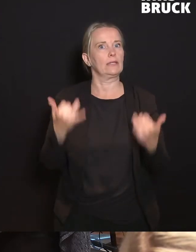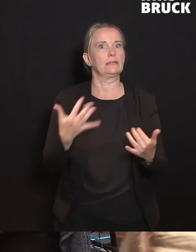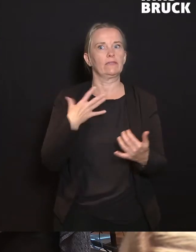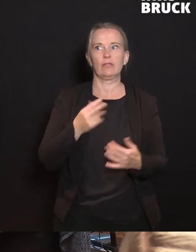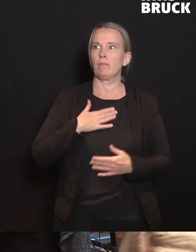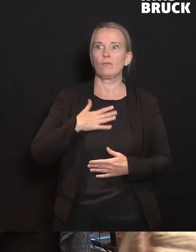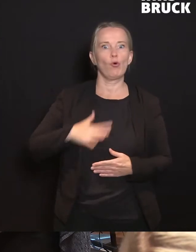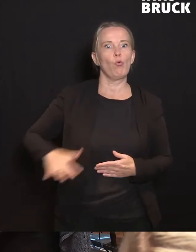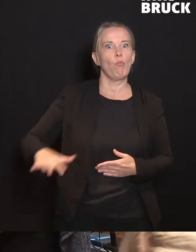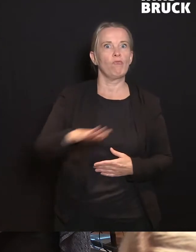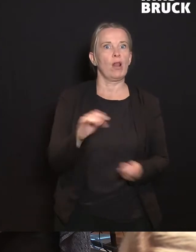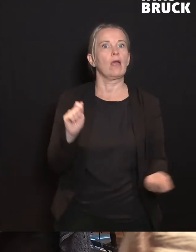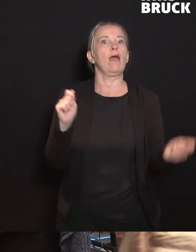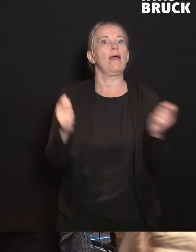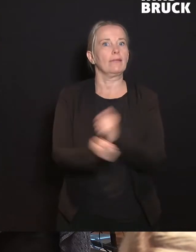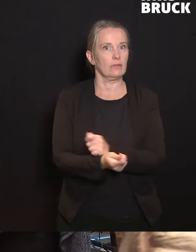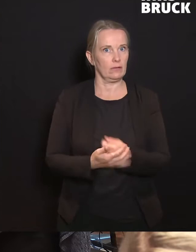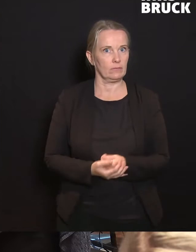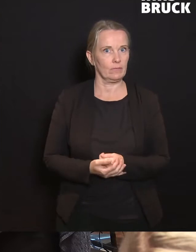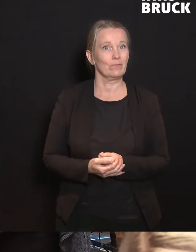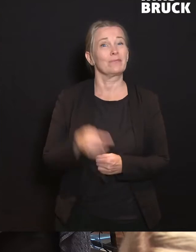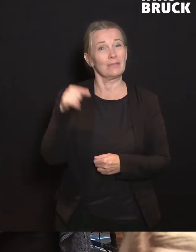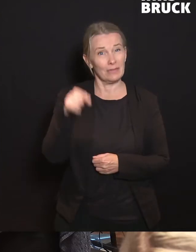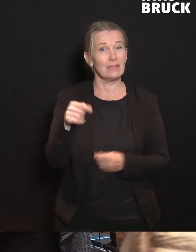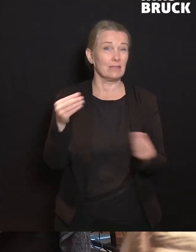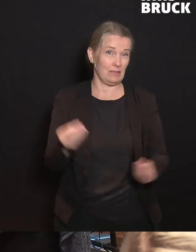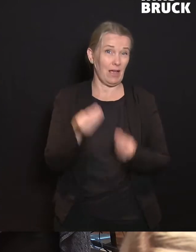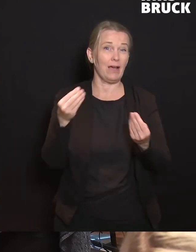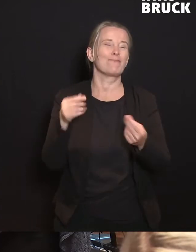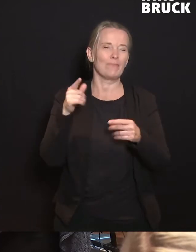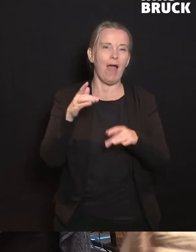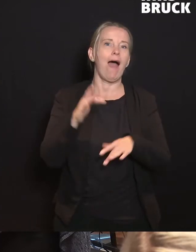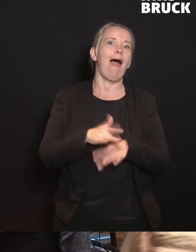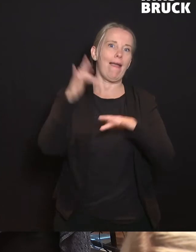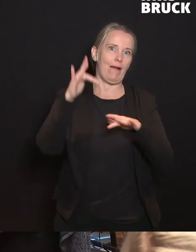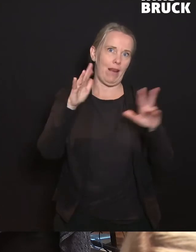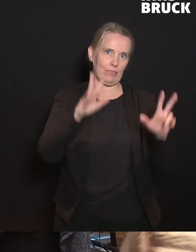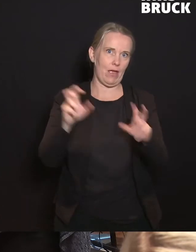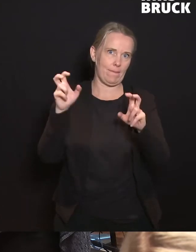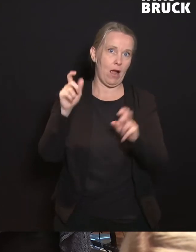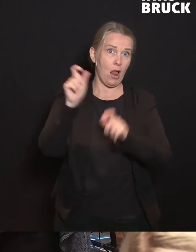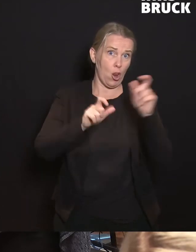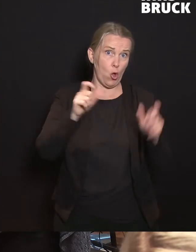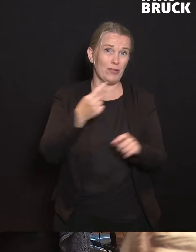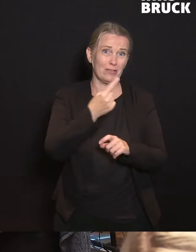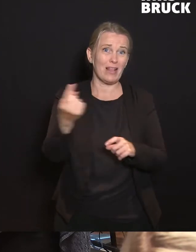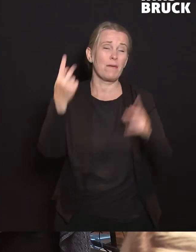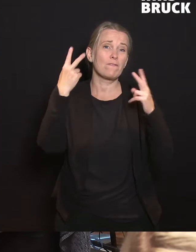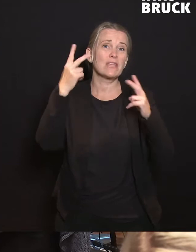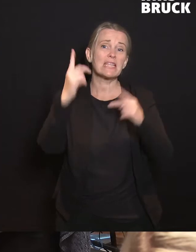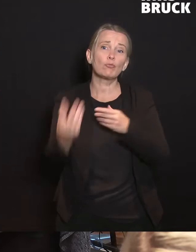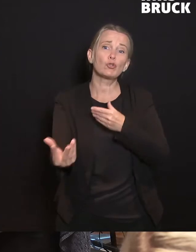meinem Umfeld. Diese Sachen sind sehr, sehr heikle Sachen, wo es darum geht, die Leute vor Ort mitzunehmen, die Leute vor